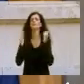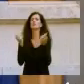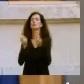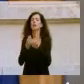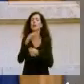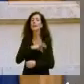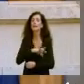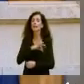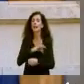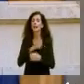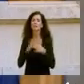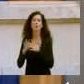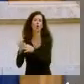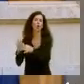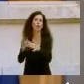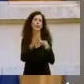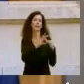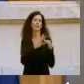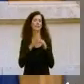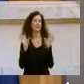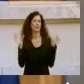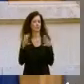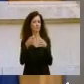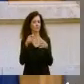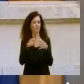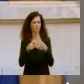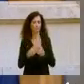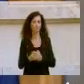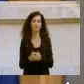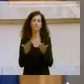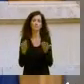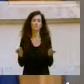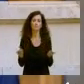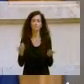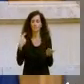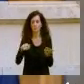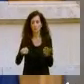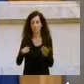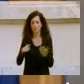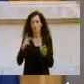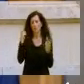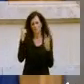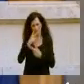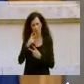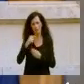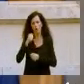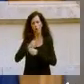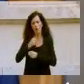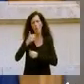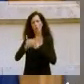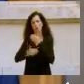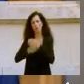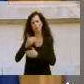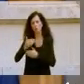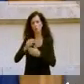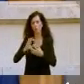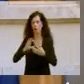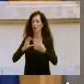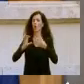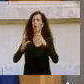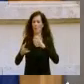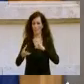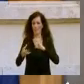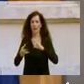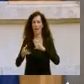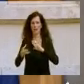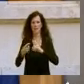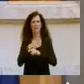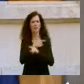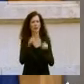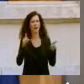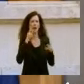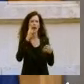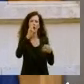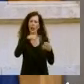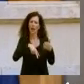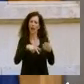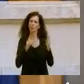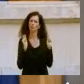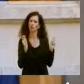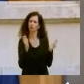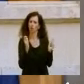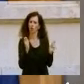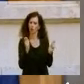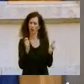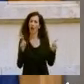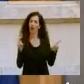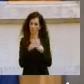collettività comunque siccome è una procedura complessa avete letto anche sui giornali ho visto anch'io è stata data notizia